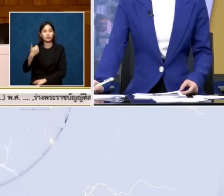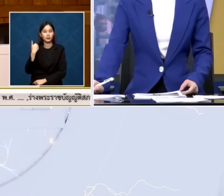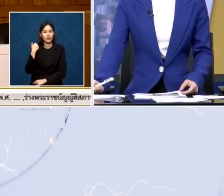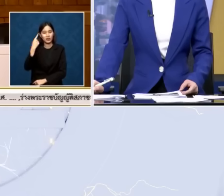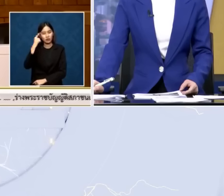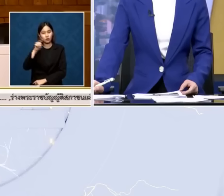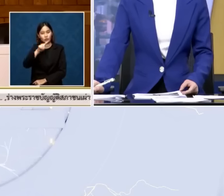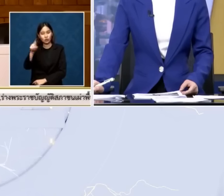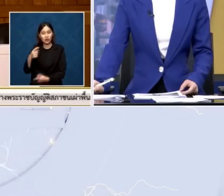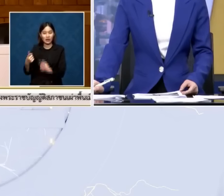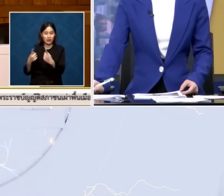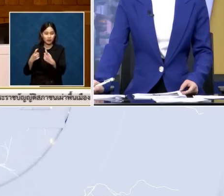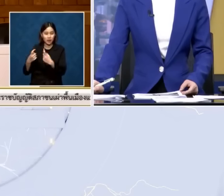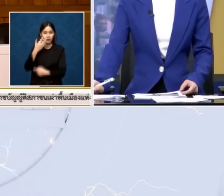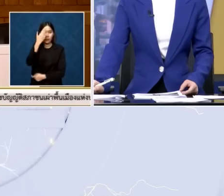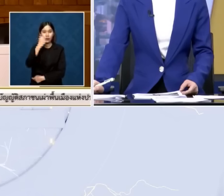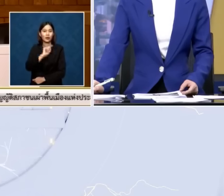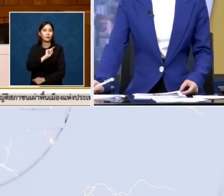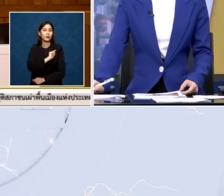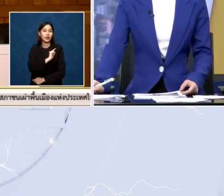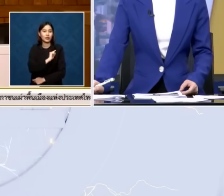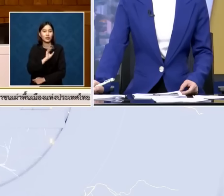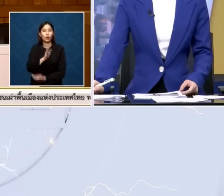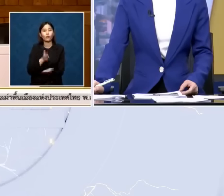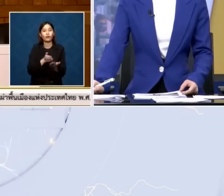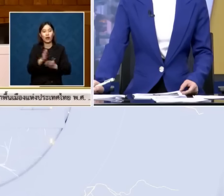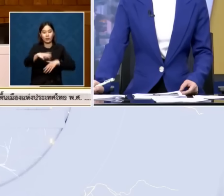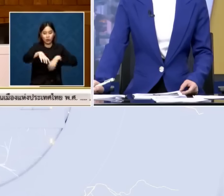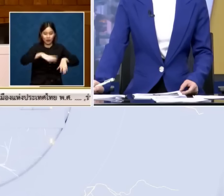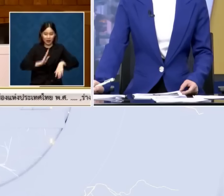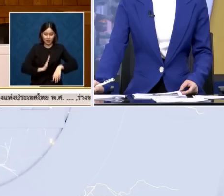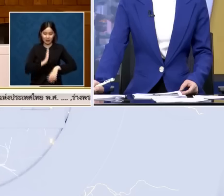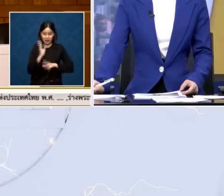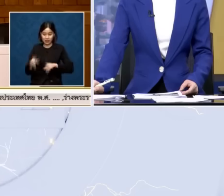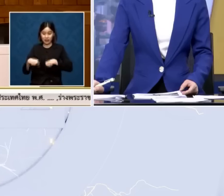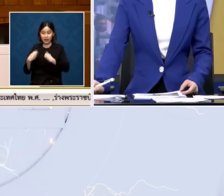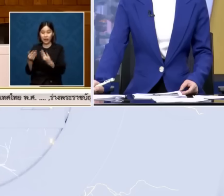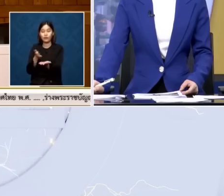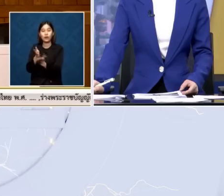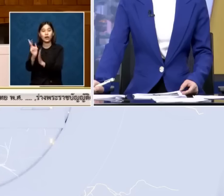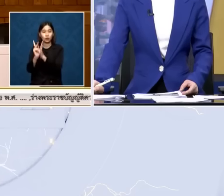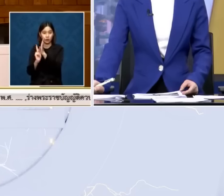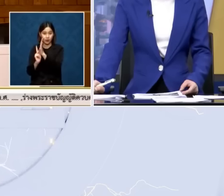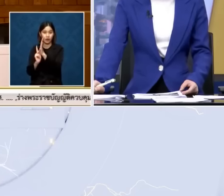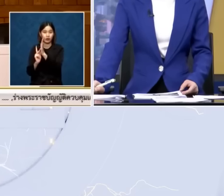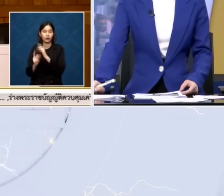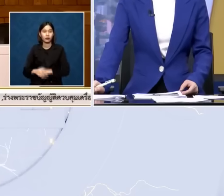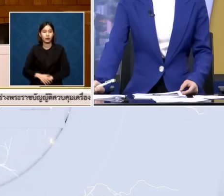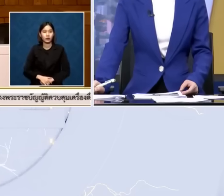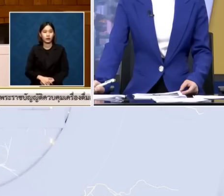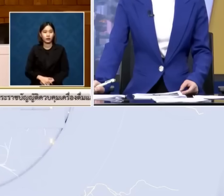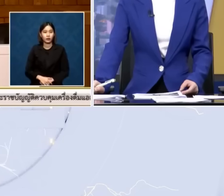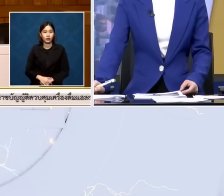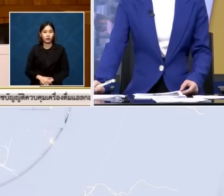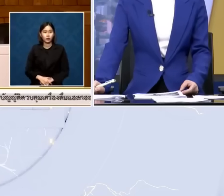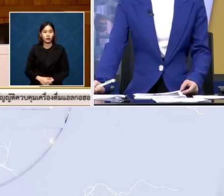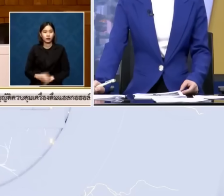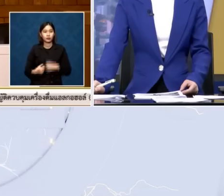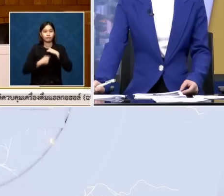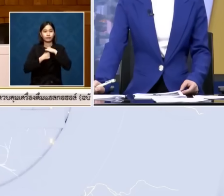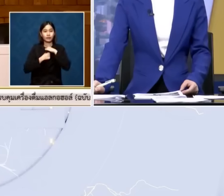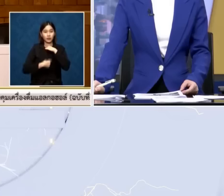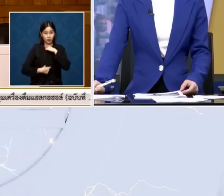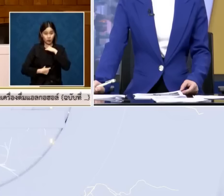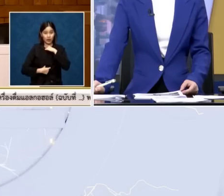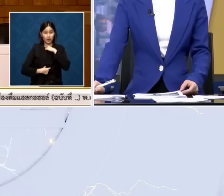คือในยุคของพลเอกประยุทธ์น่ะคุณพลอยท่านผู้ชมฮะไม่เคยมาตอบกระทู้ของสสเลยนะนะฮะย้อนกลับไปครั้งก่อนหน้า